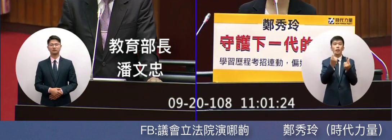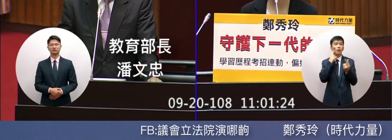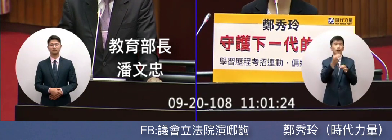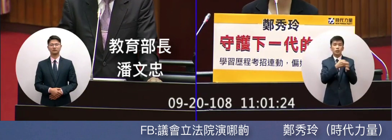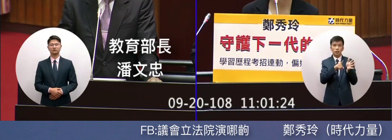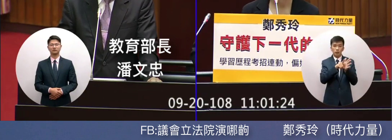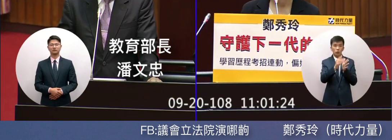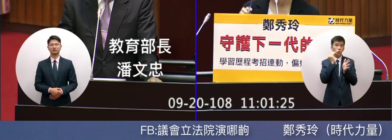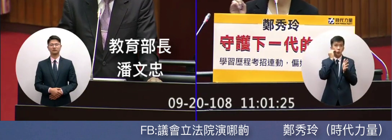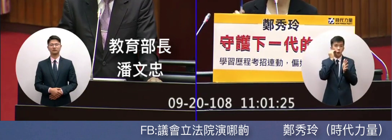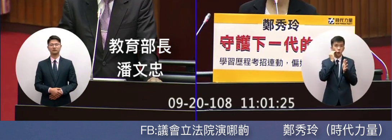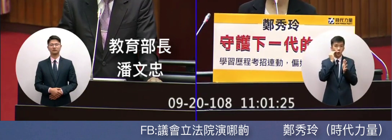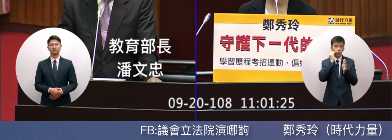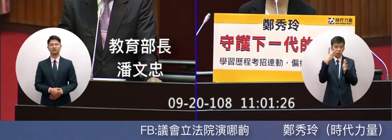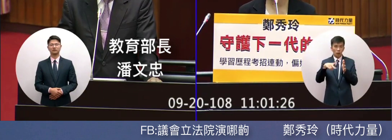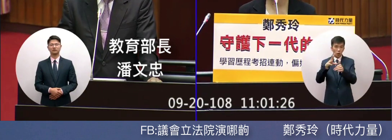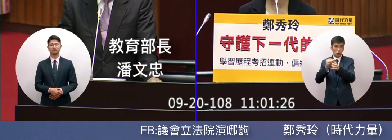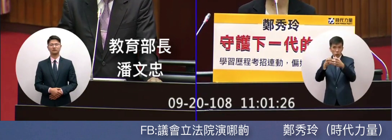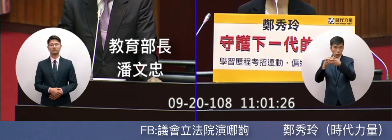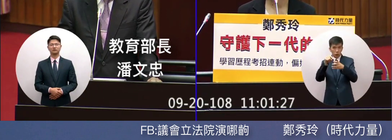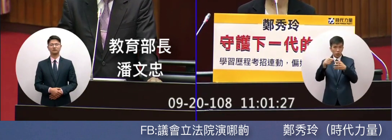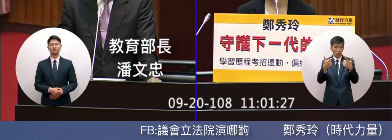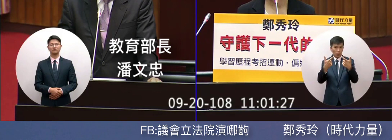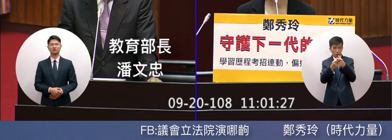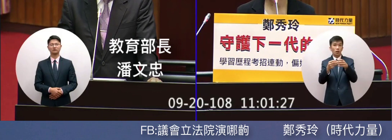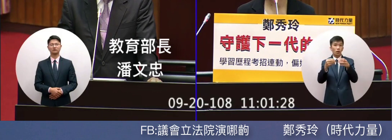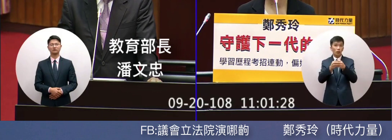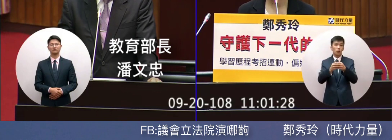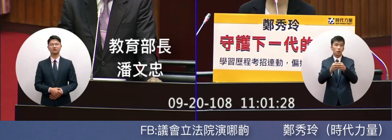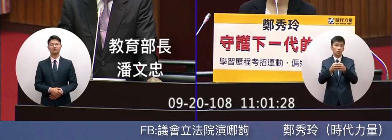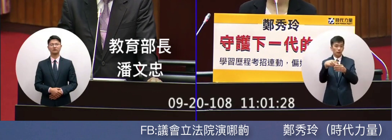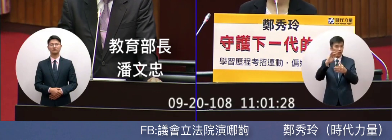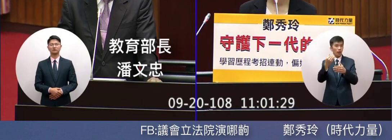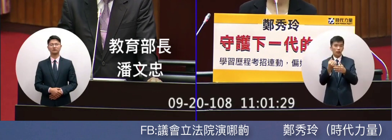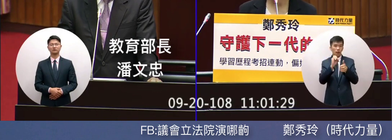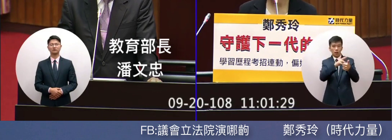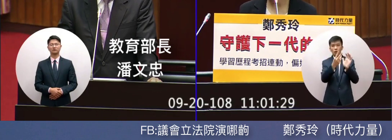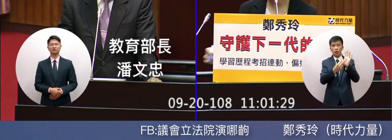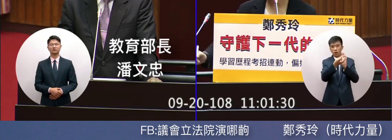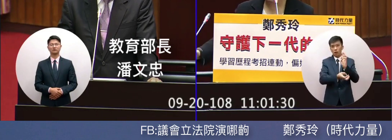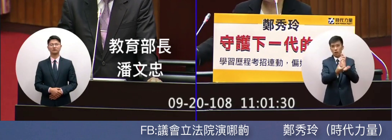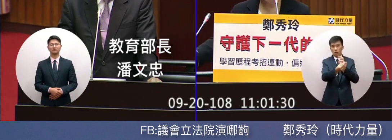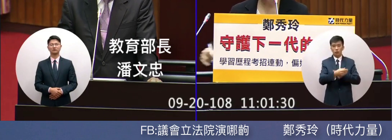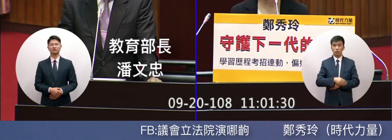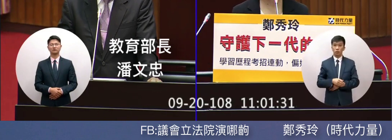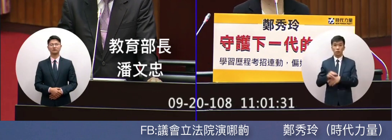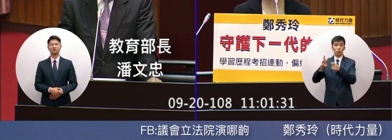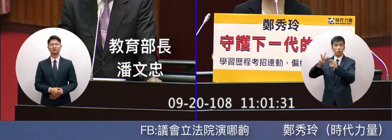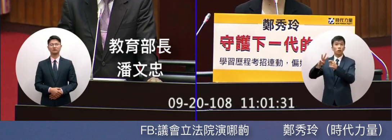什么学群的时候，并没有很详细的说明哈。那高中端老师在